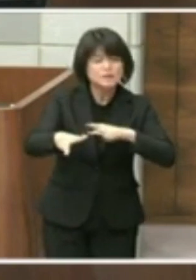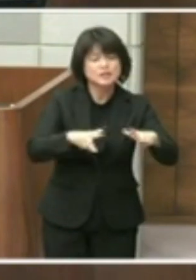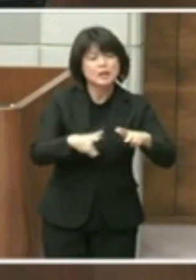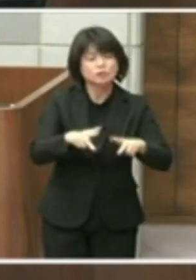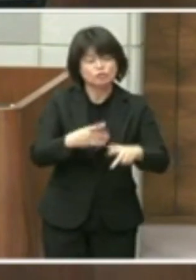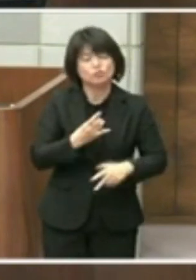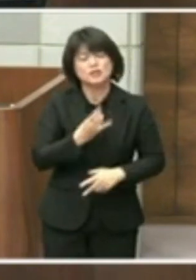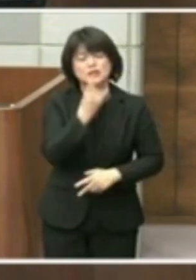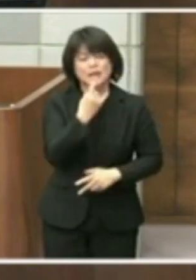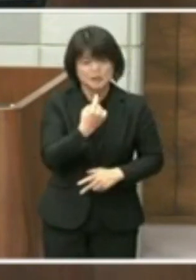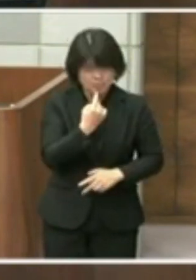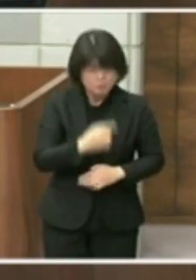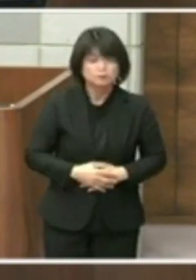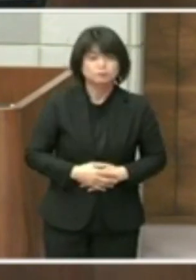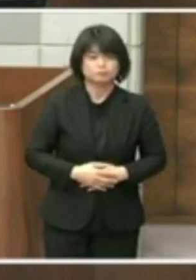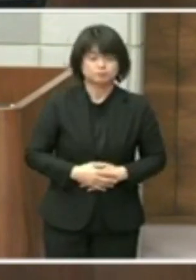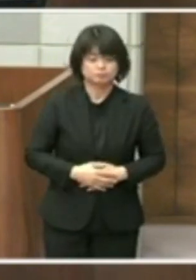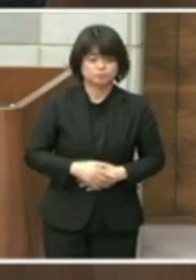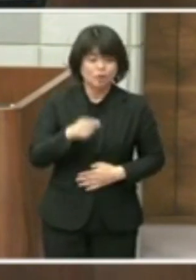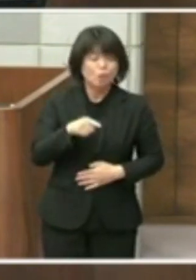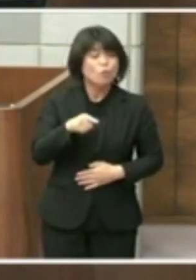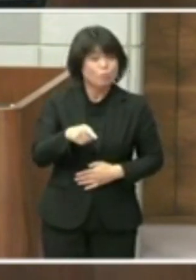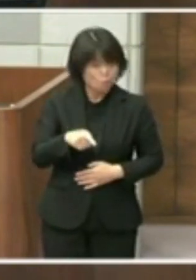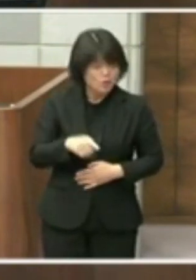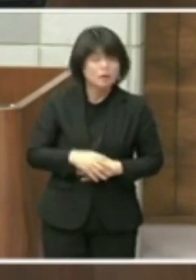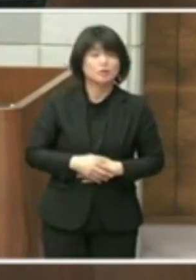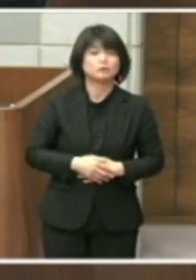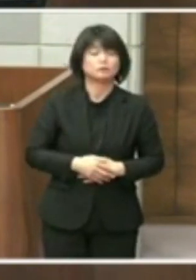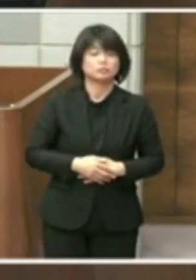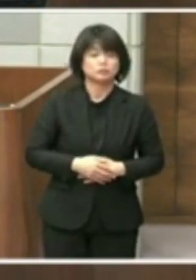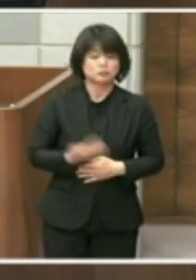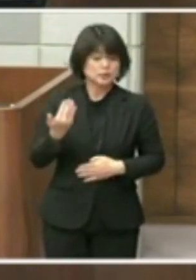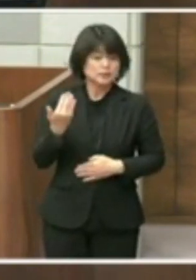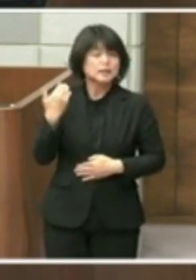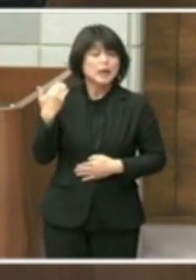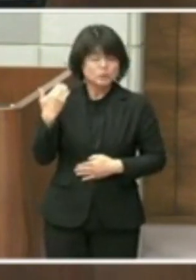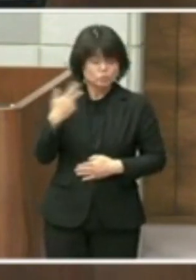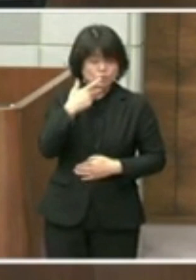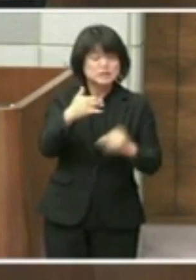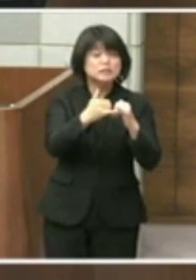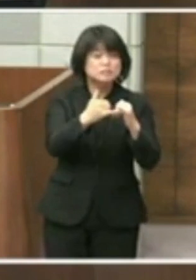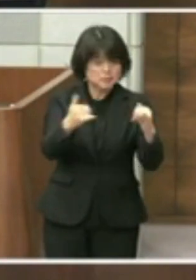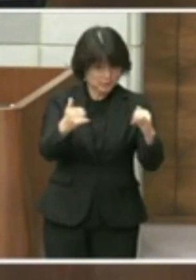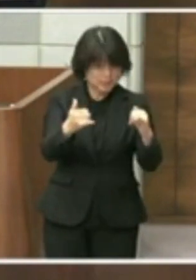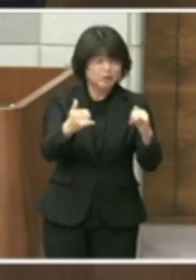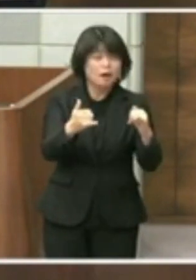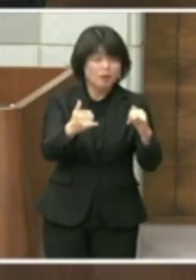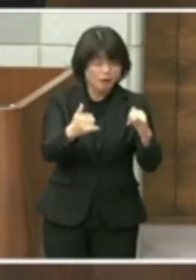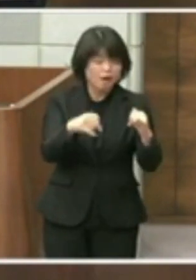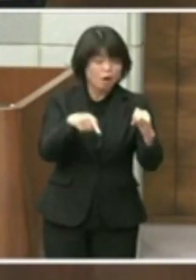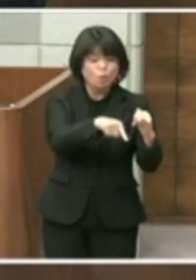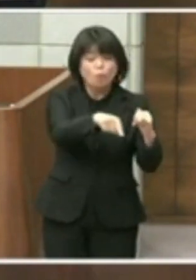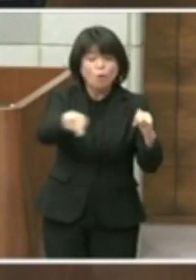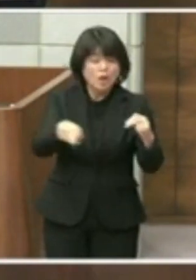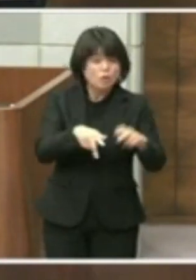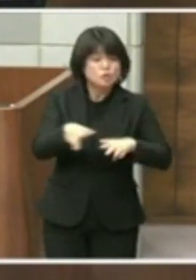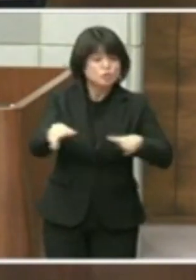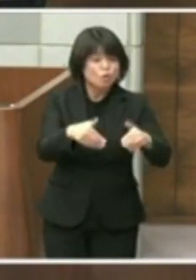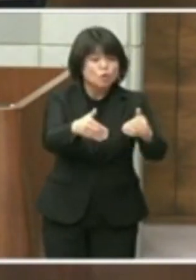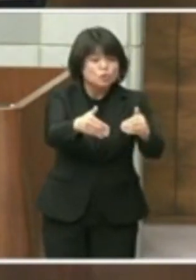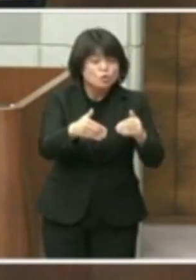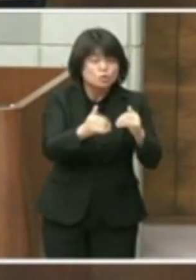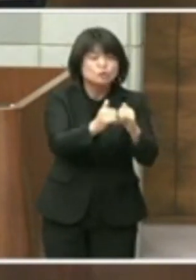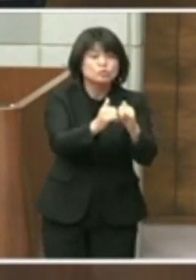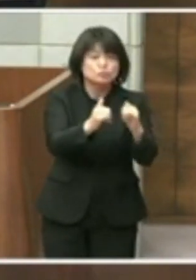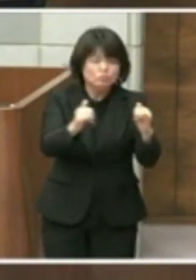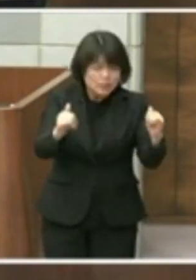ところであります。さて、このような中、先日、市民の方から、これらの施策を必要とする